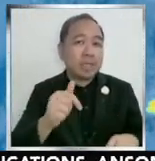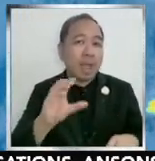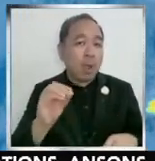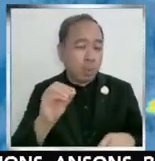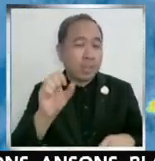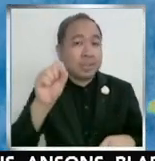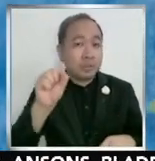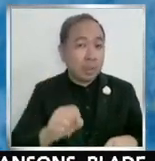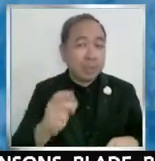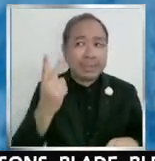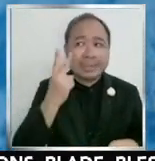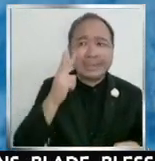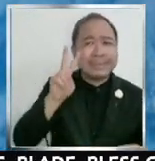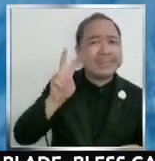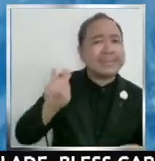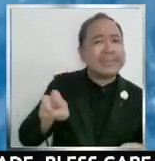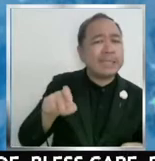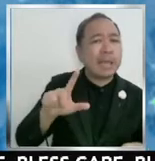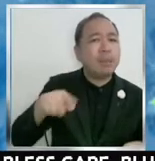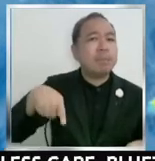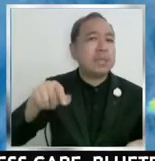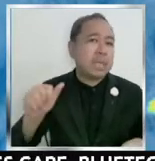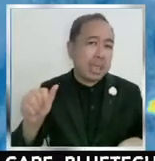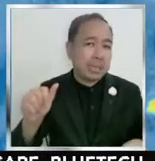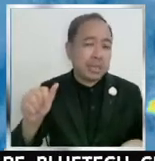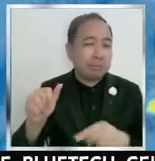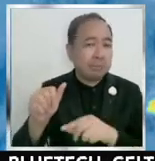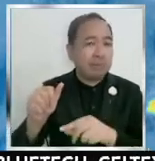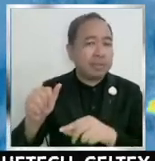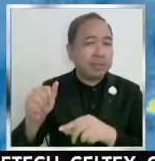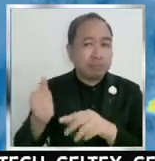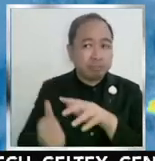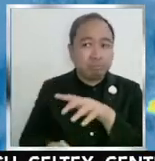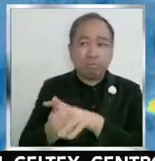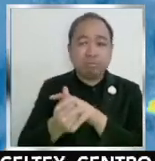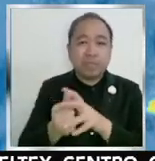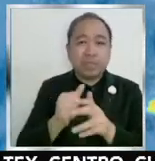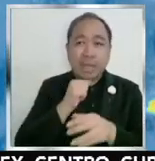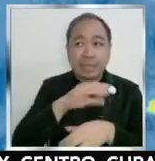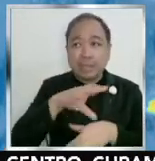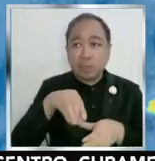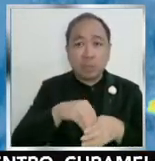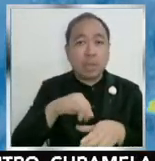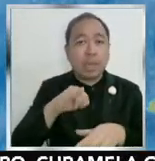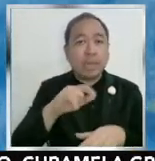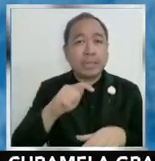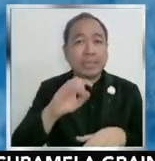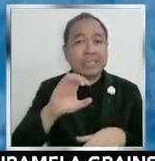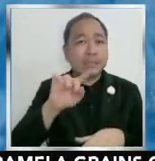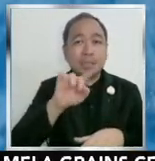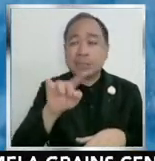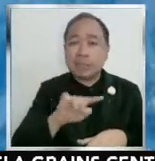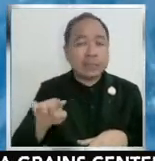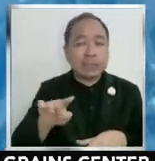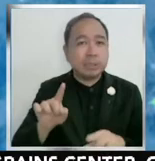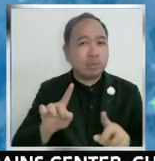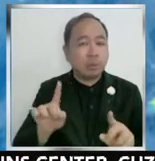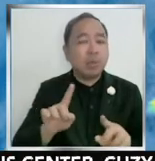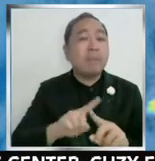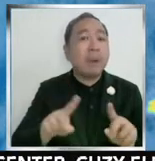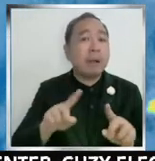ang low pressure area. Hindi na yan nakapaloob sa Intertropical Convergence Zone o ITCZ. Pero ayon sa